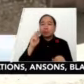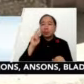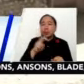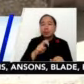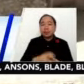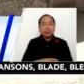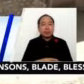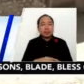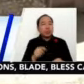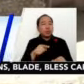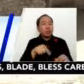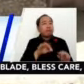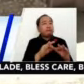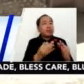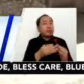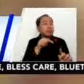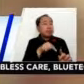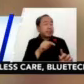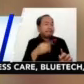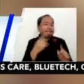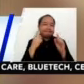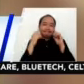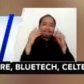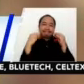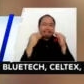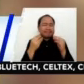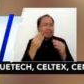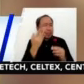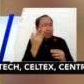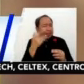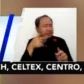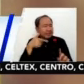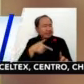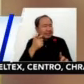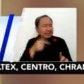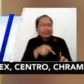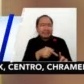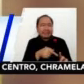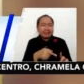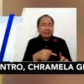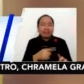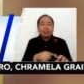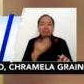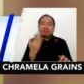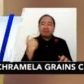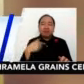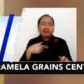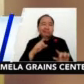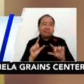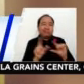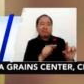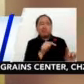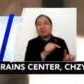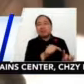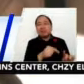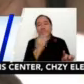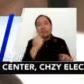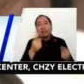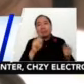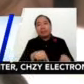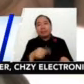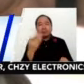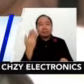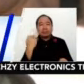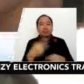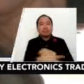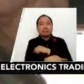ng biktima sa motibo ng krimen. Pero dati na raw pinagbintangan ng biktima sa isang insidente ng pagnanakaw.